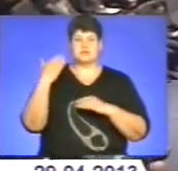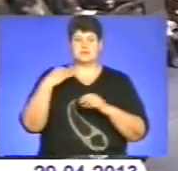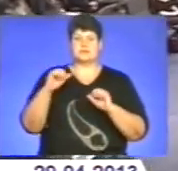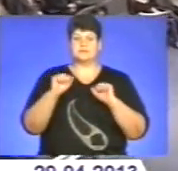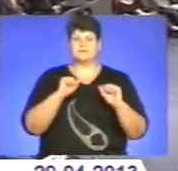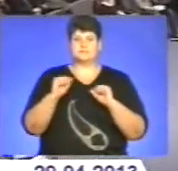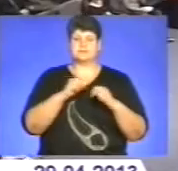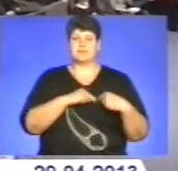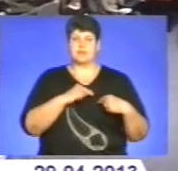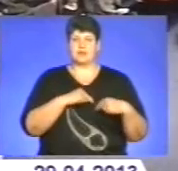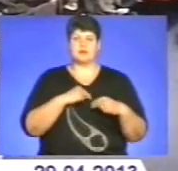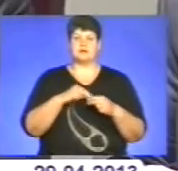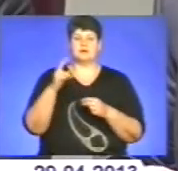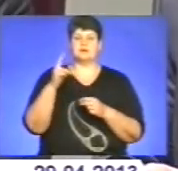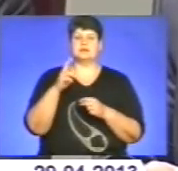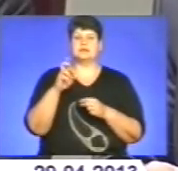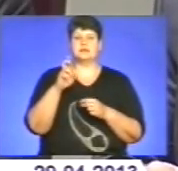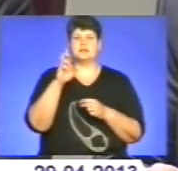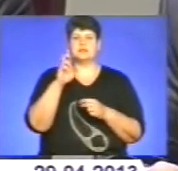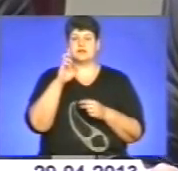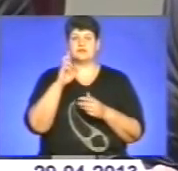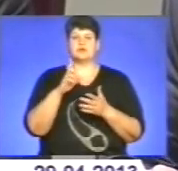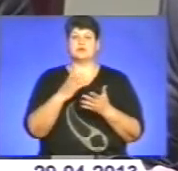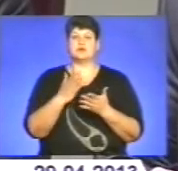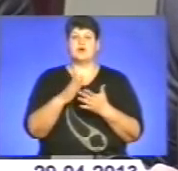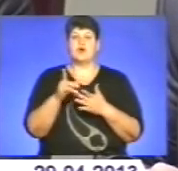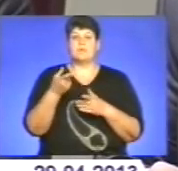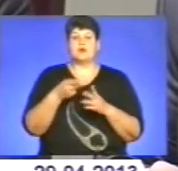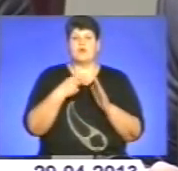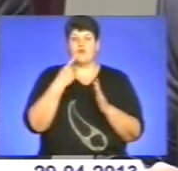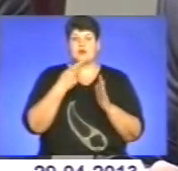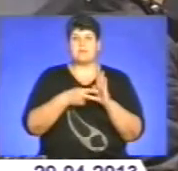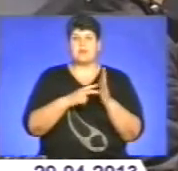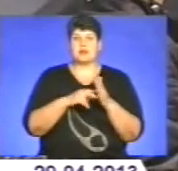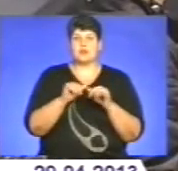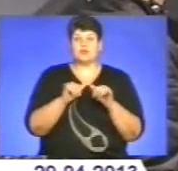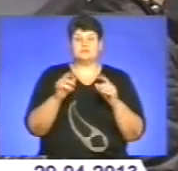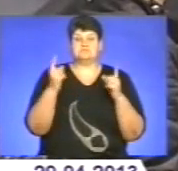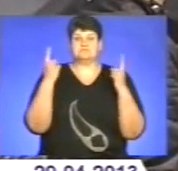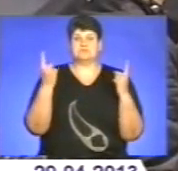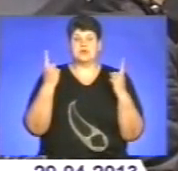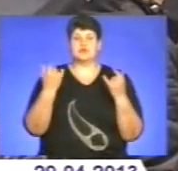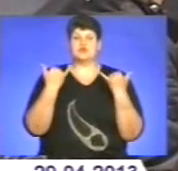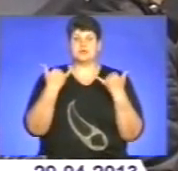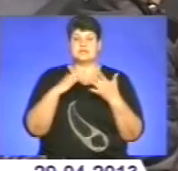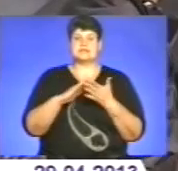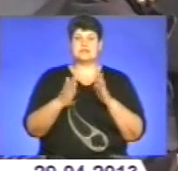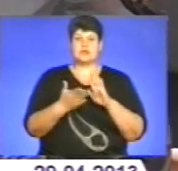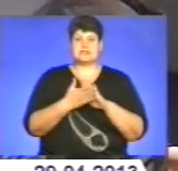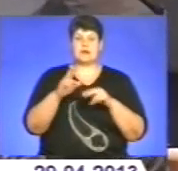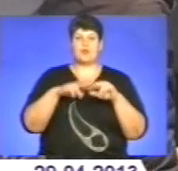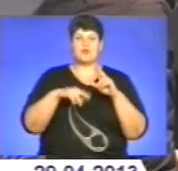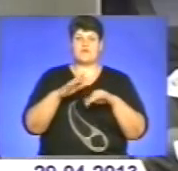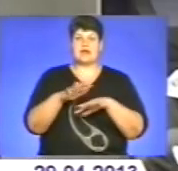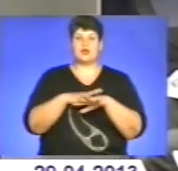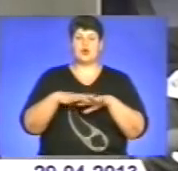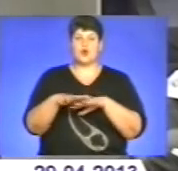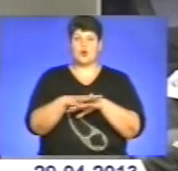віце-президент Конфедерації будівельників Іван Салій називає плани уряду грандіозними. Каже, нинішня ситуація на будівельному ринку